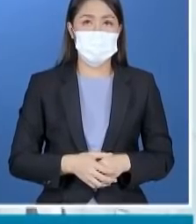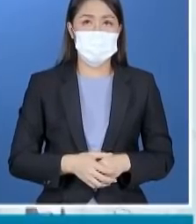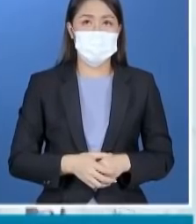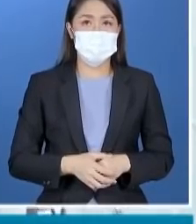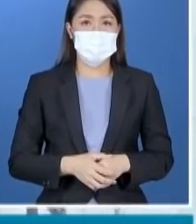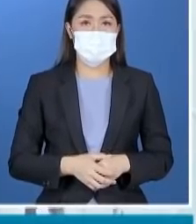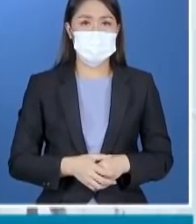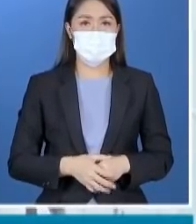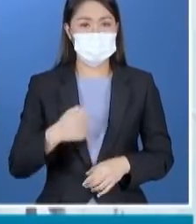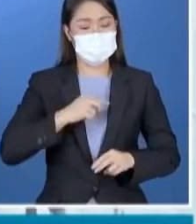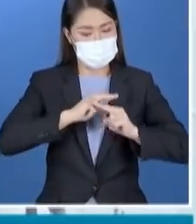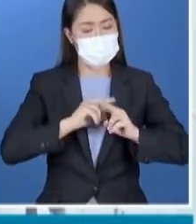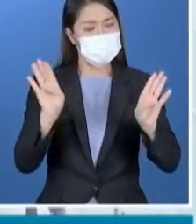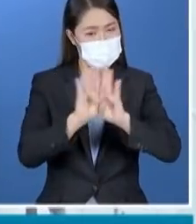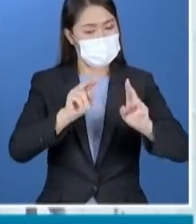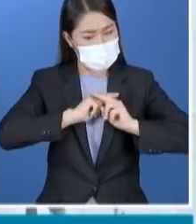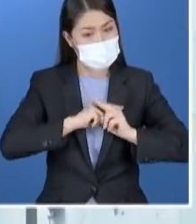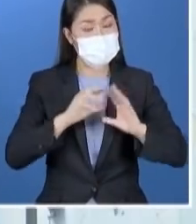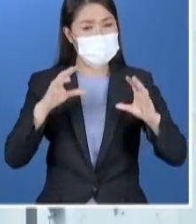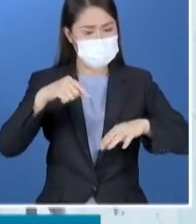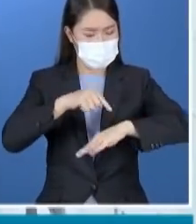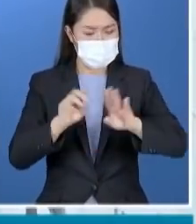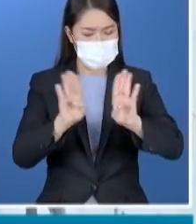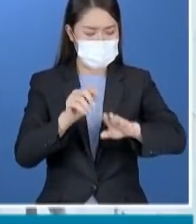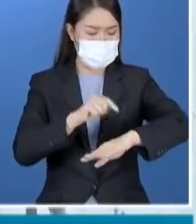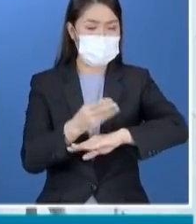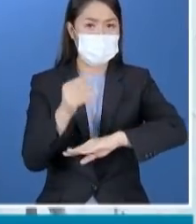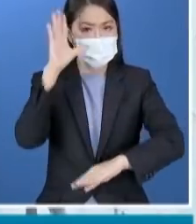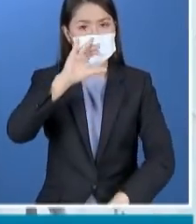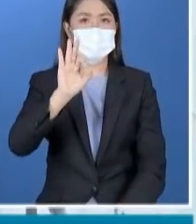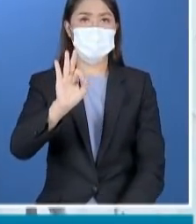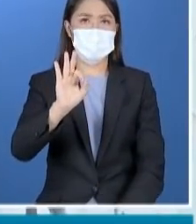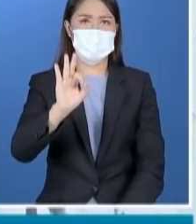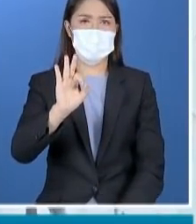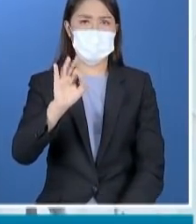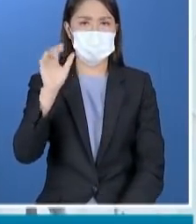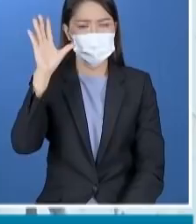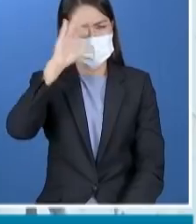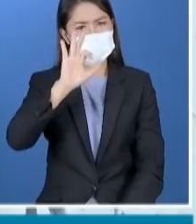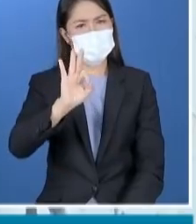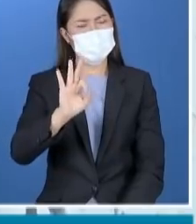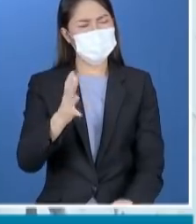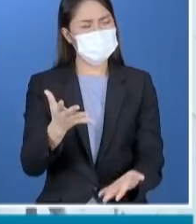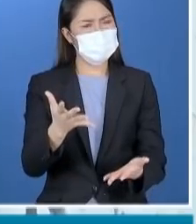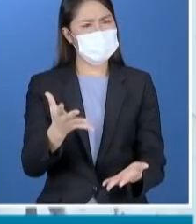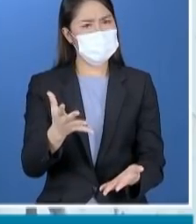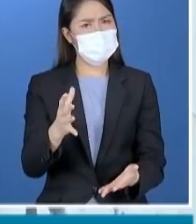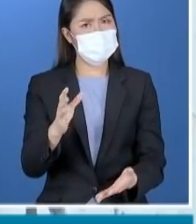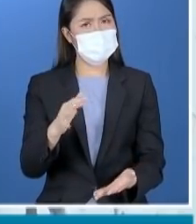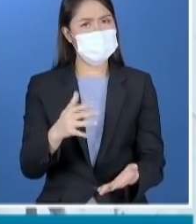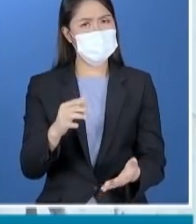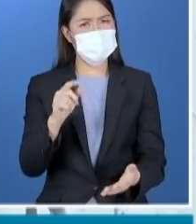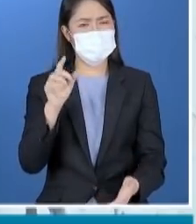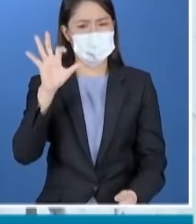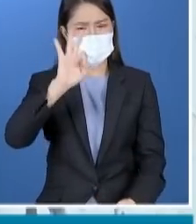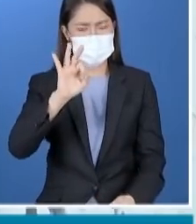ใช่ผมปิดไฟเองผมอยู่เวรวันนั้น พี่ปิดไฟตอนกี่ทุ่มครับ ก็3:00 น.กว่าเลยแต่ไม่รู้กี่โมงเพราะว่ามันจะ3:00 น.ไม่ได้หร